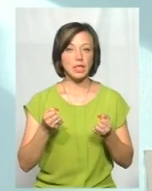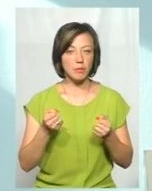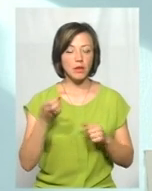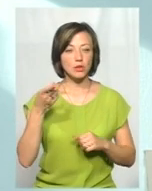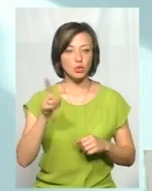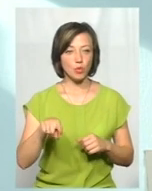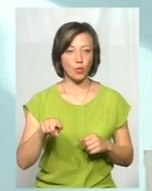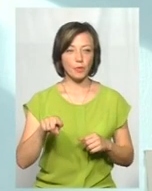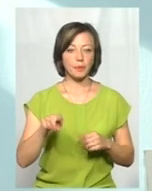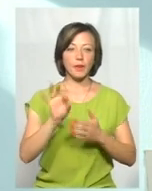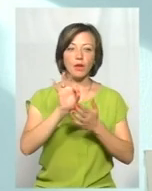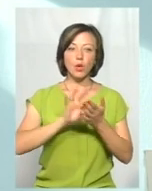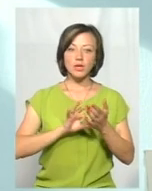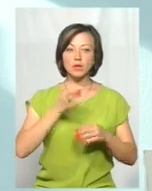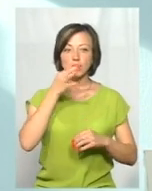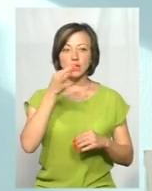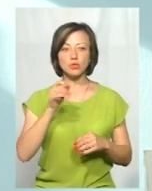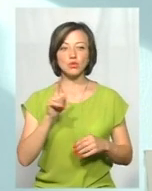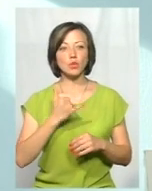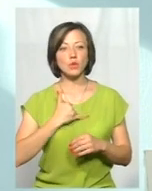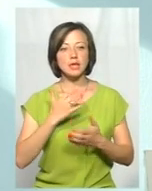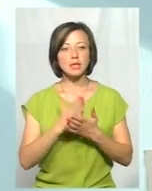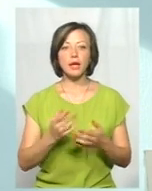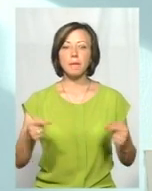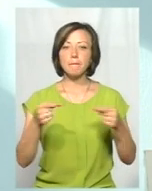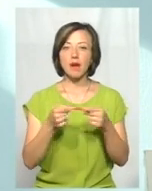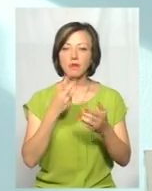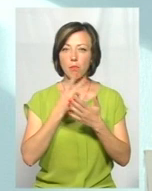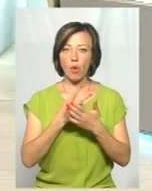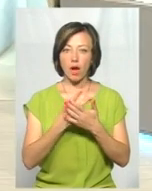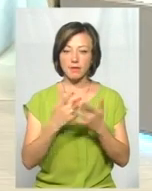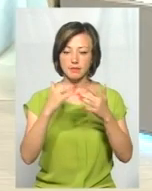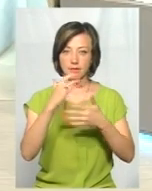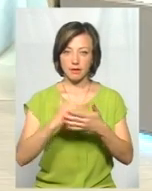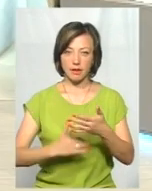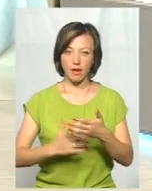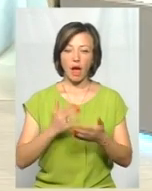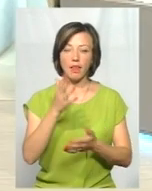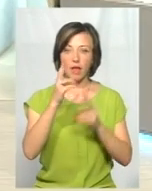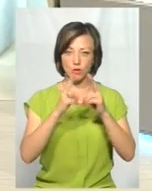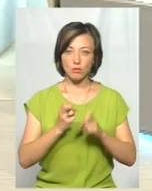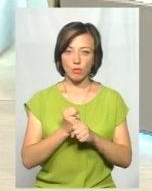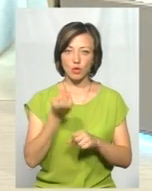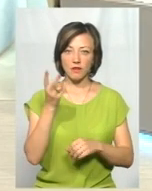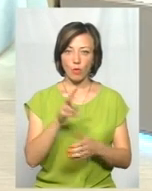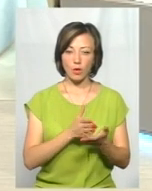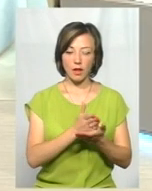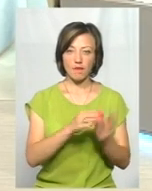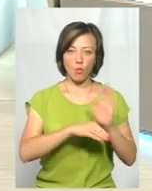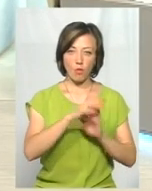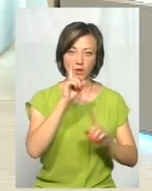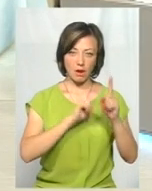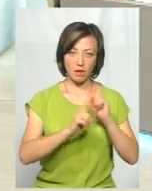то одразу скажу, що в нас є певні показники. Ми аналізуємо роботу у двох напрямках. Це робота у Верховній